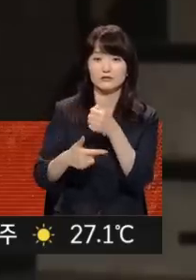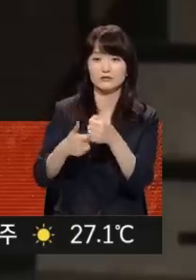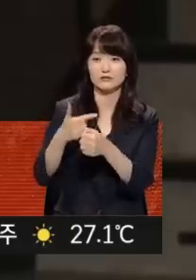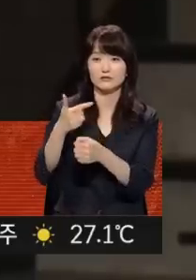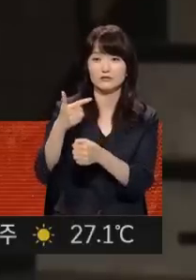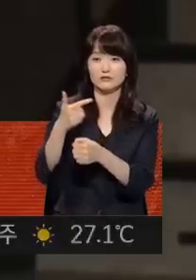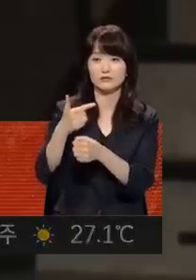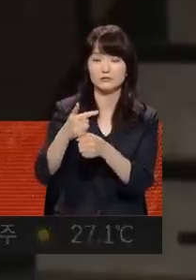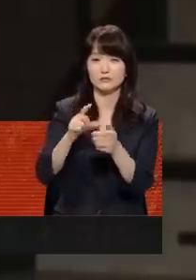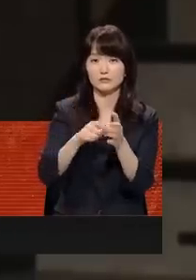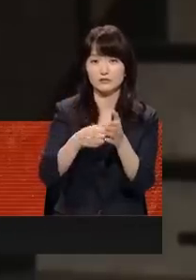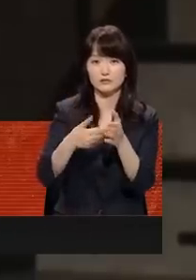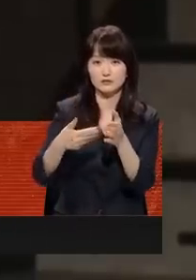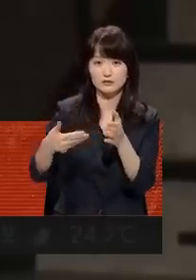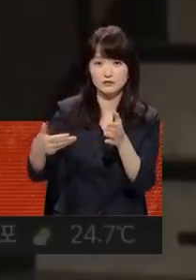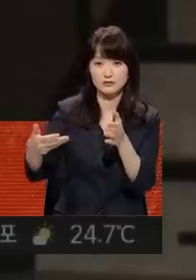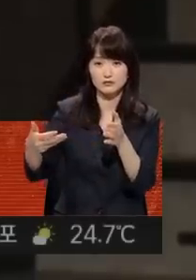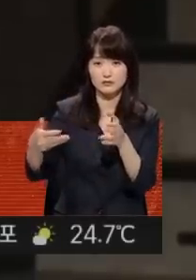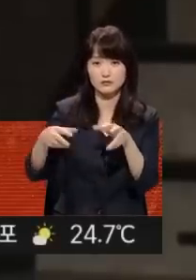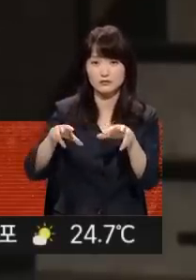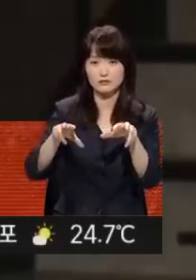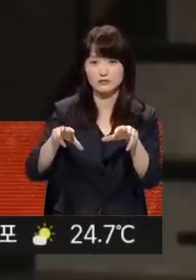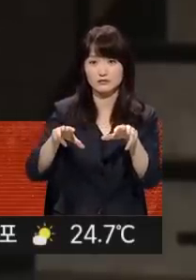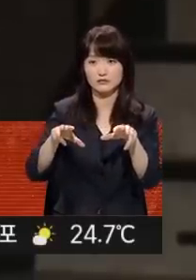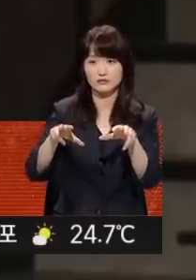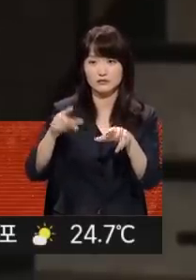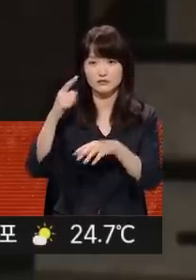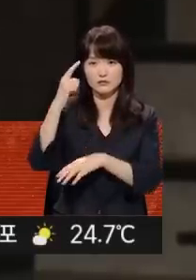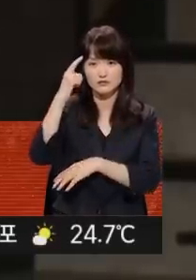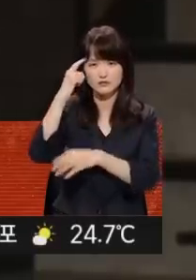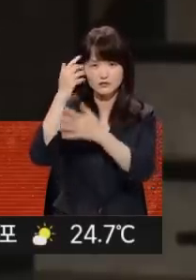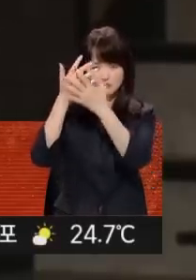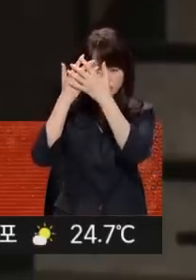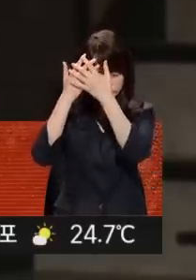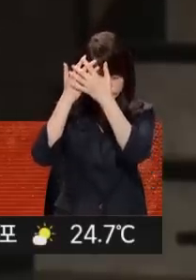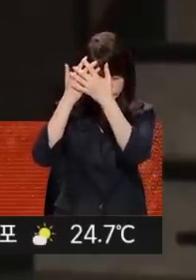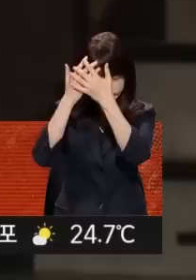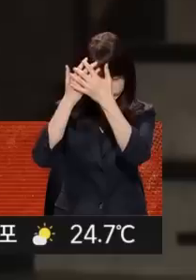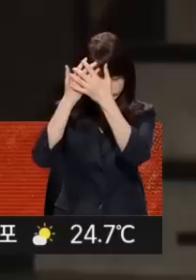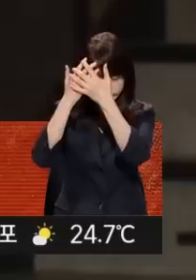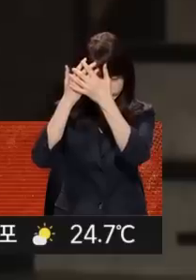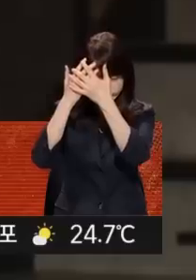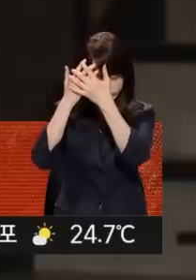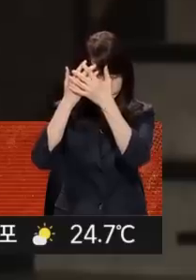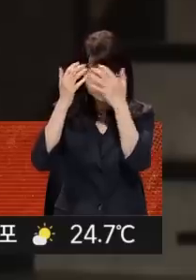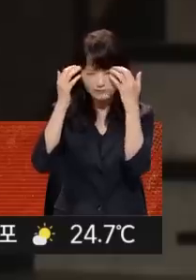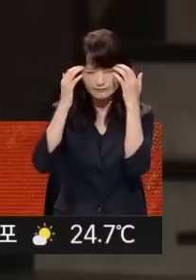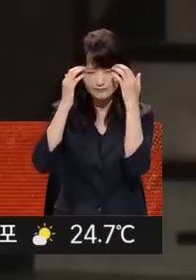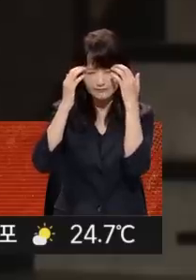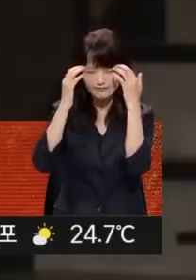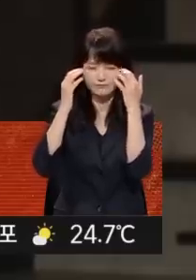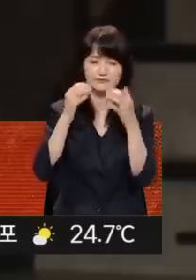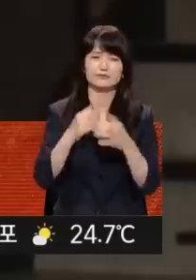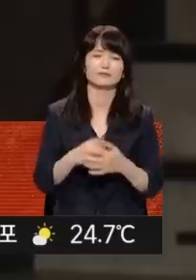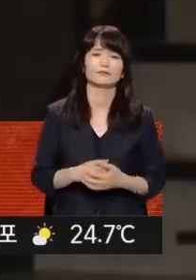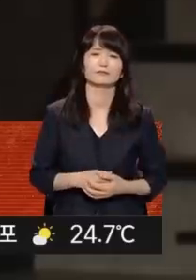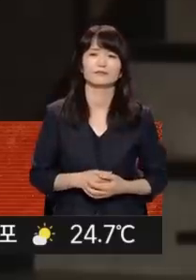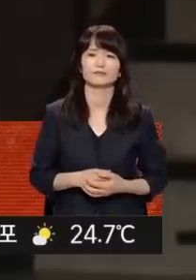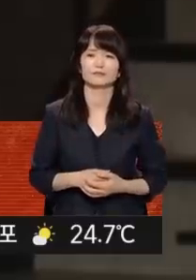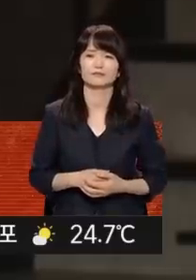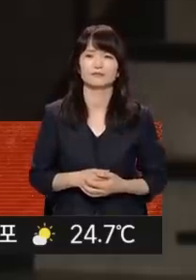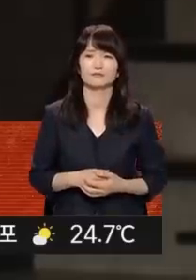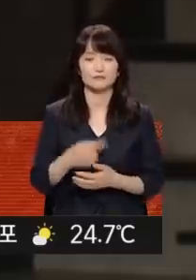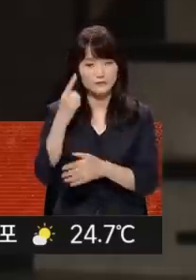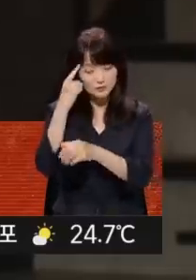그 경과 됐음에도 불구하고 지금 엄청난 그 정신적 트라우마에 지금 그 시달리고 있다 실제로는이